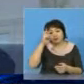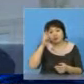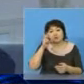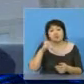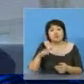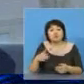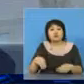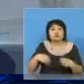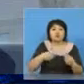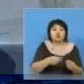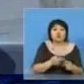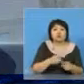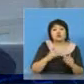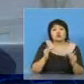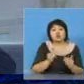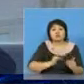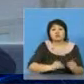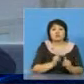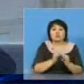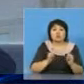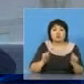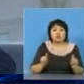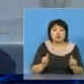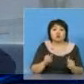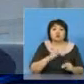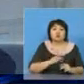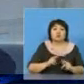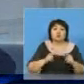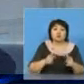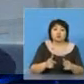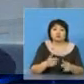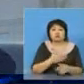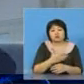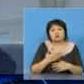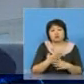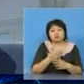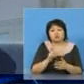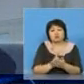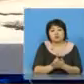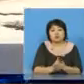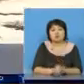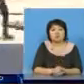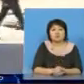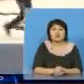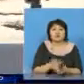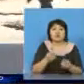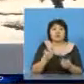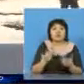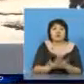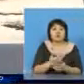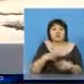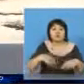Мемлекеттің жанынан беріліп отырған шағын бизнесті дамытуға, жұмысқа орналасуына біздер көмектесуге міндеттіміз. Тағы бір